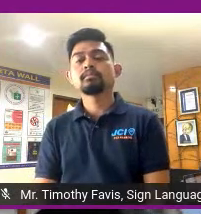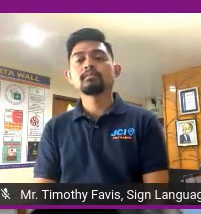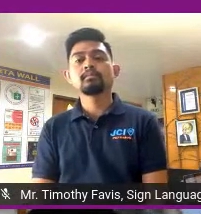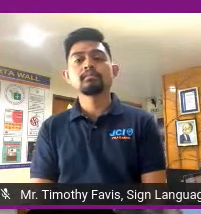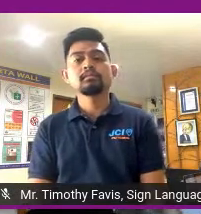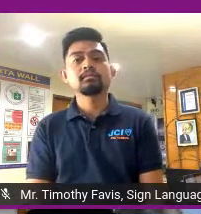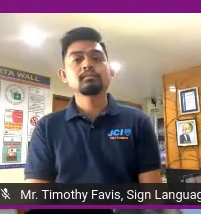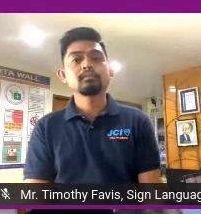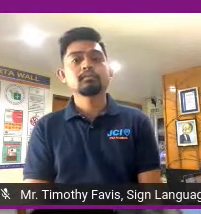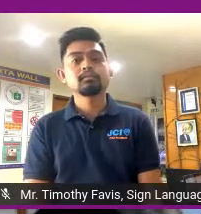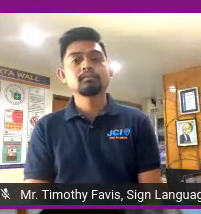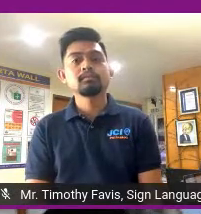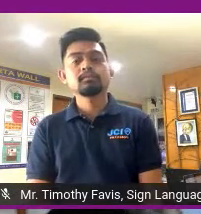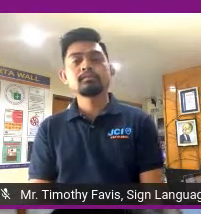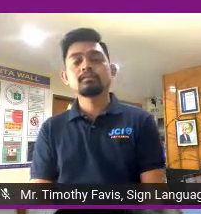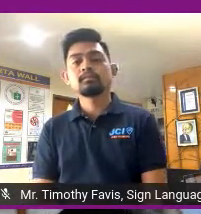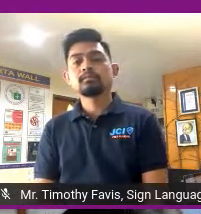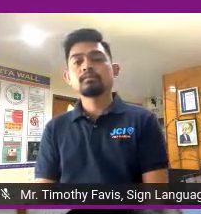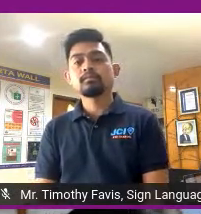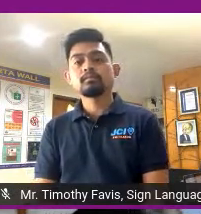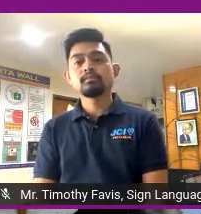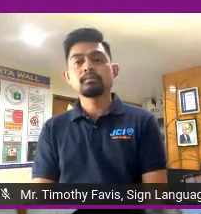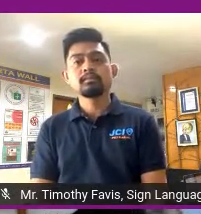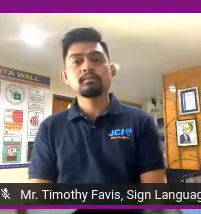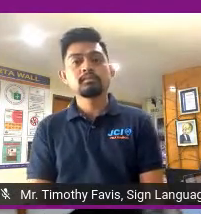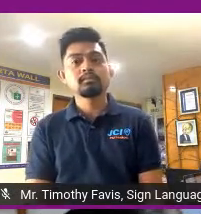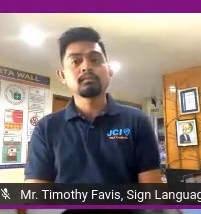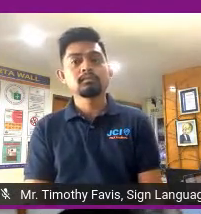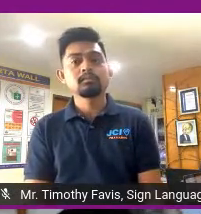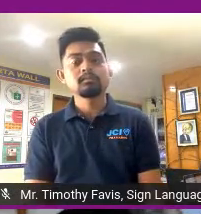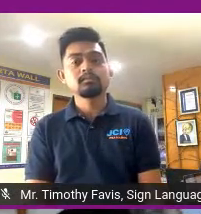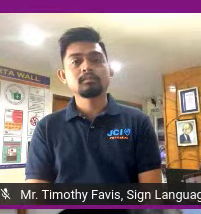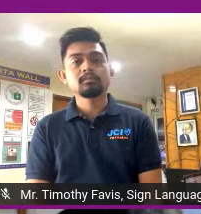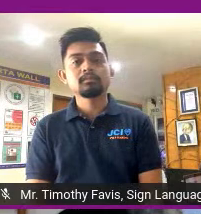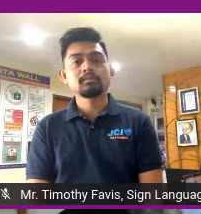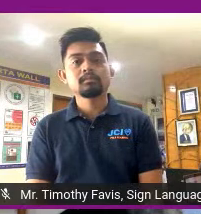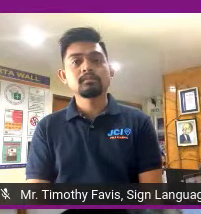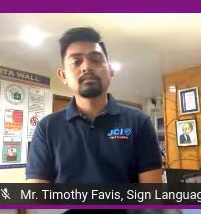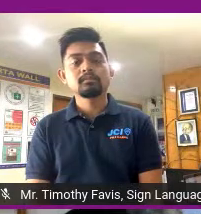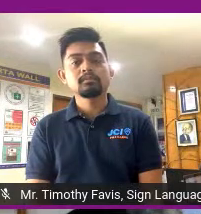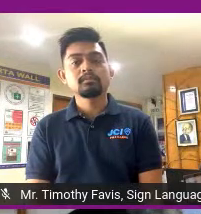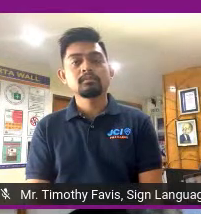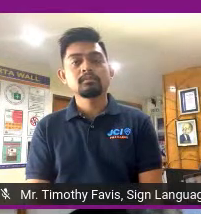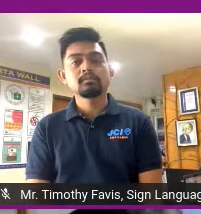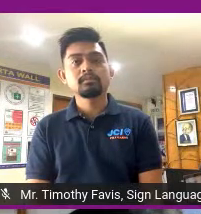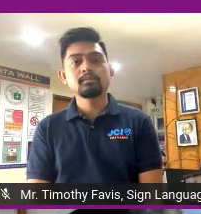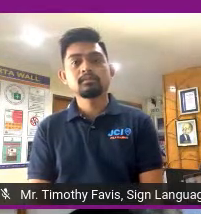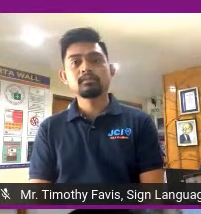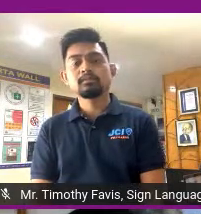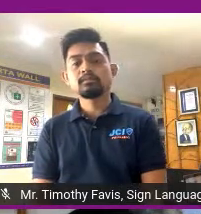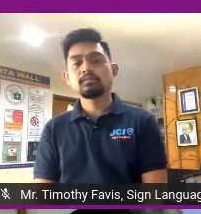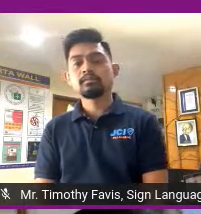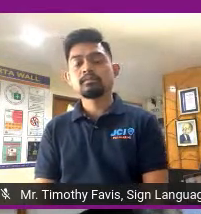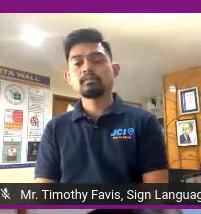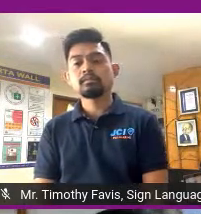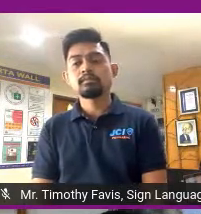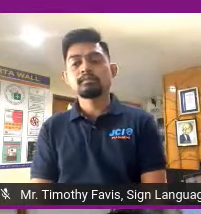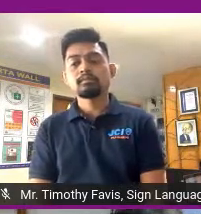Meron ba tayong meron topic isang topic? Oo, yung so, isang topic. Very very short topic lang to. Parang ano lang to, pang